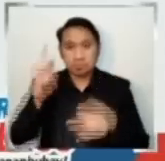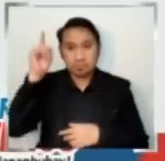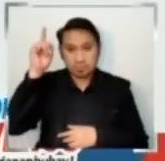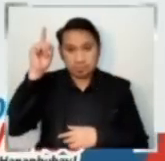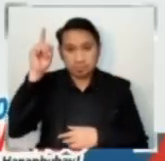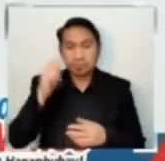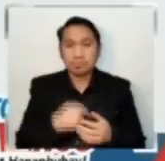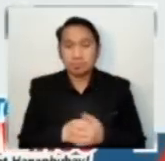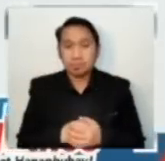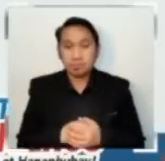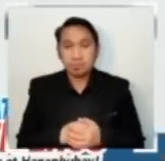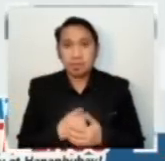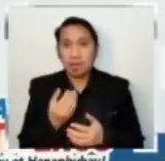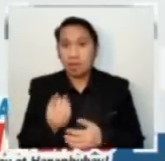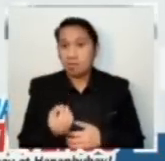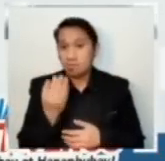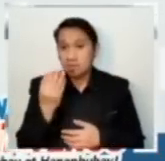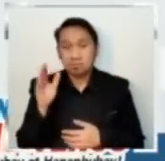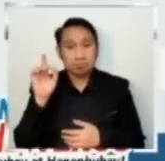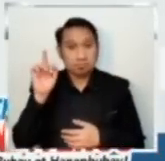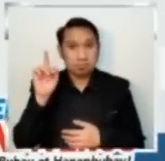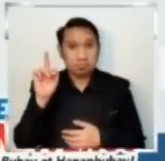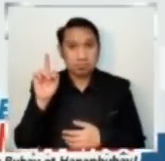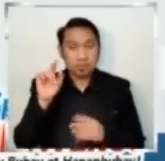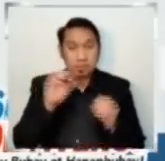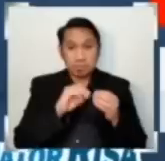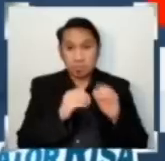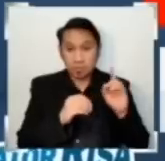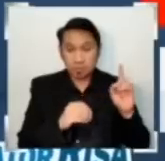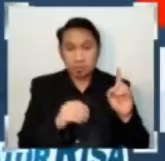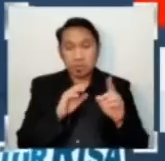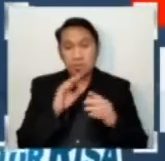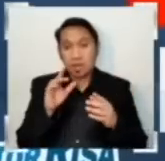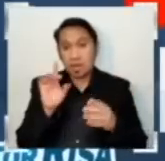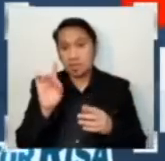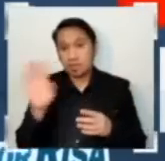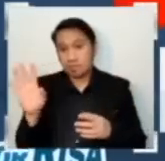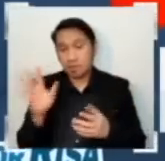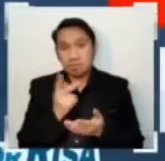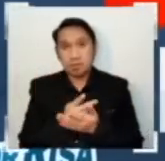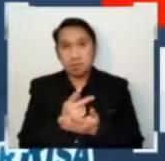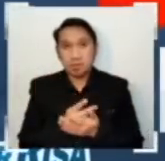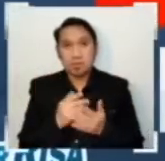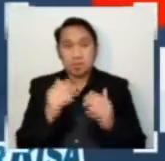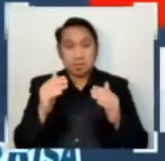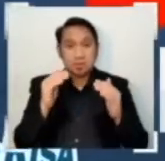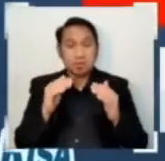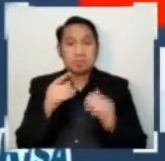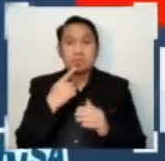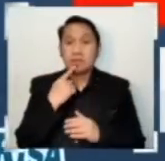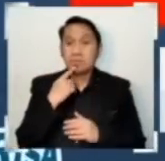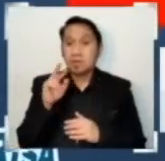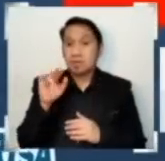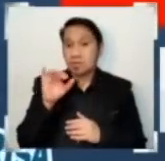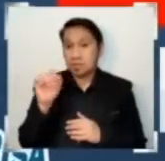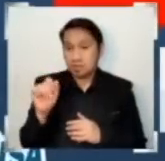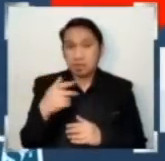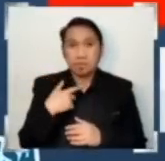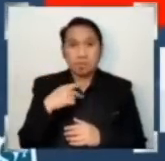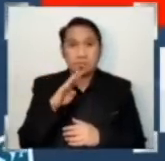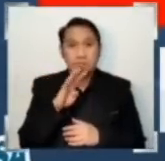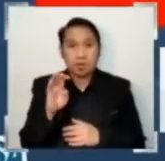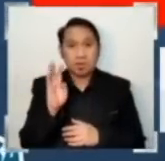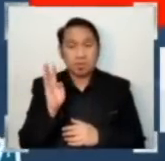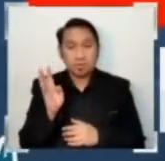Ang prinesyo umano ng All Asian, 85 pesos per kilo. Sa komputasyon ng opisina ni Ontiveros, sa 440,000